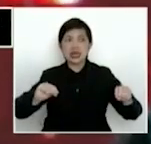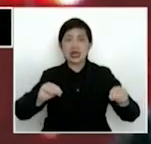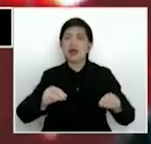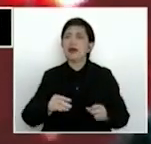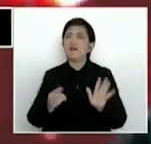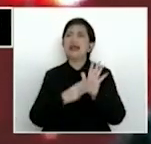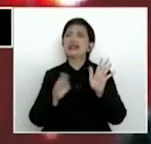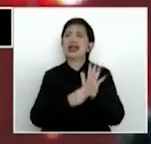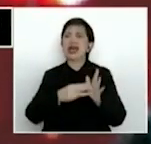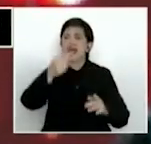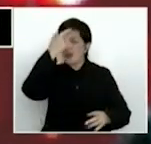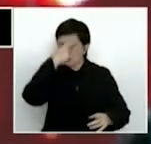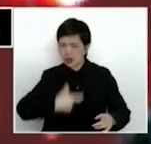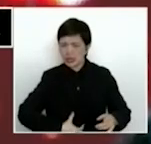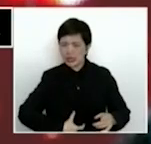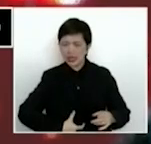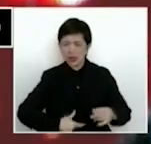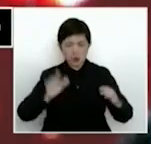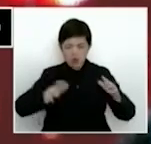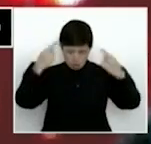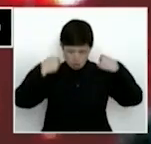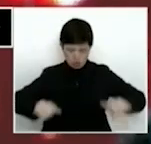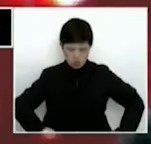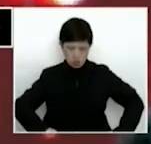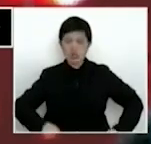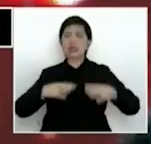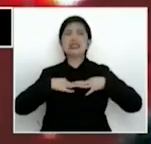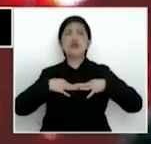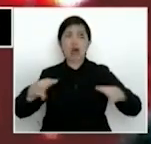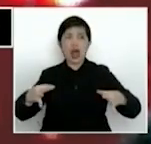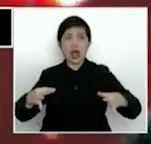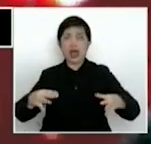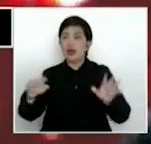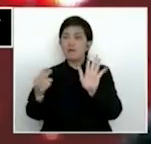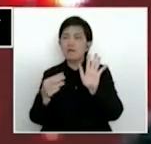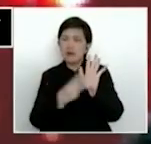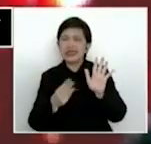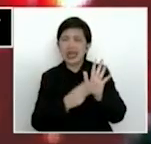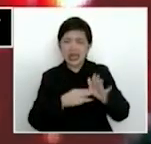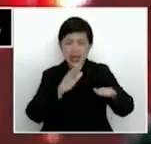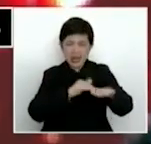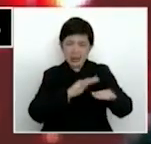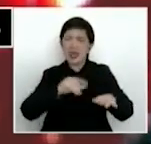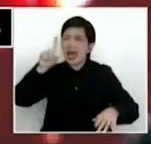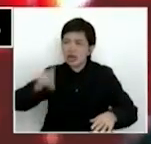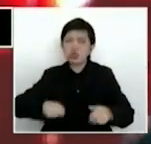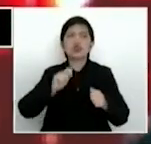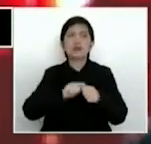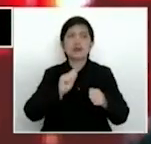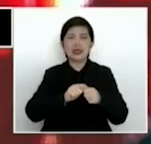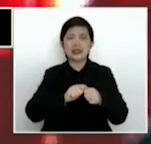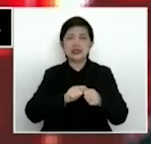manusia manusia bukan hanya tubuh tapi jiwa sehingga masalah adab itu harus dibenahi dulu